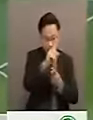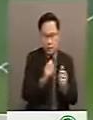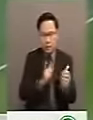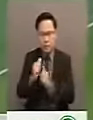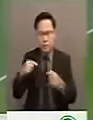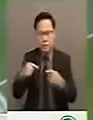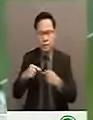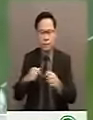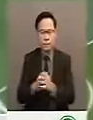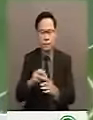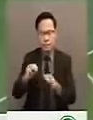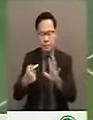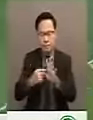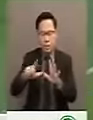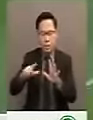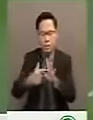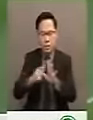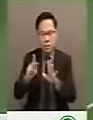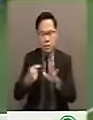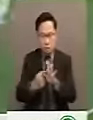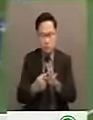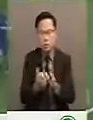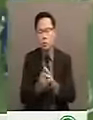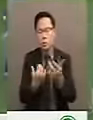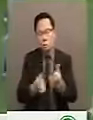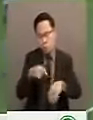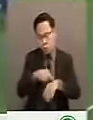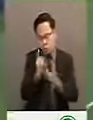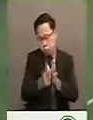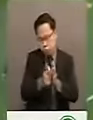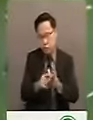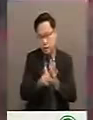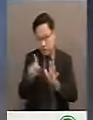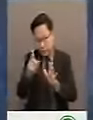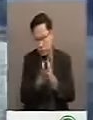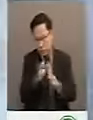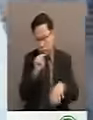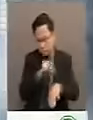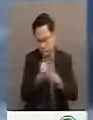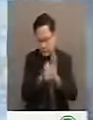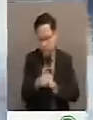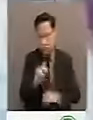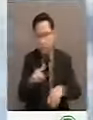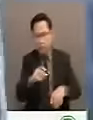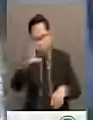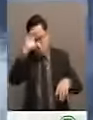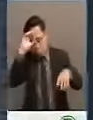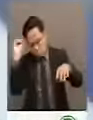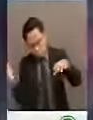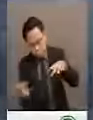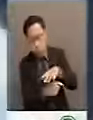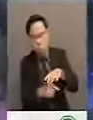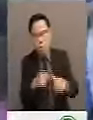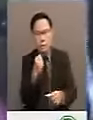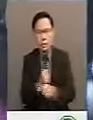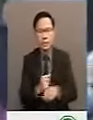รอจนถึงนาทีที่35นะครับโทนี่โครสเปิดยาวเข้ามาในกรอบเขตโทษและเป็นรามอสครับโขกไปอีกแล้วครับโอ้โหคือเบนเซ